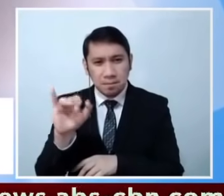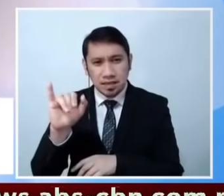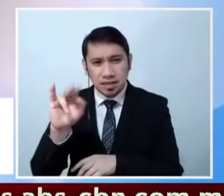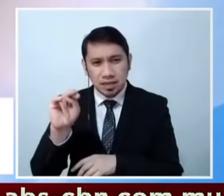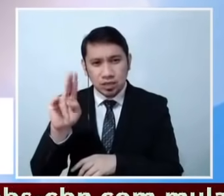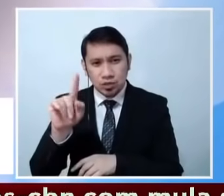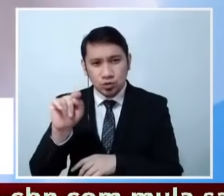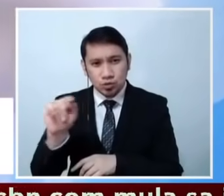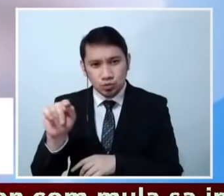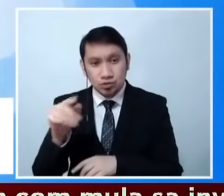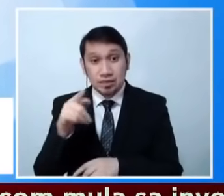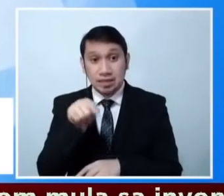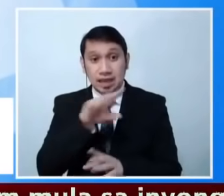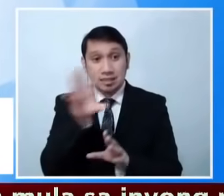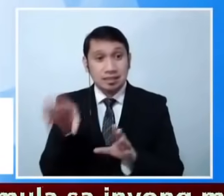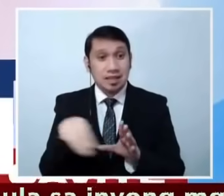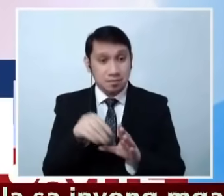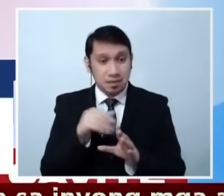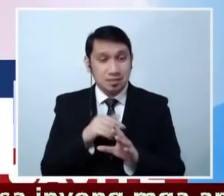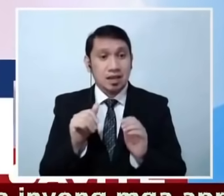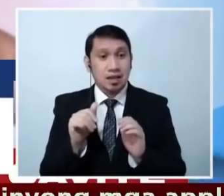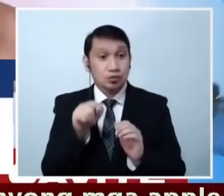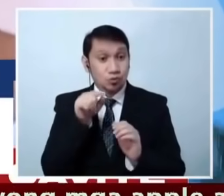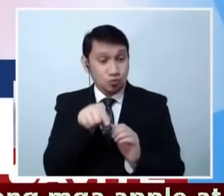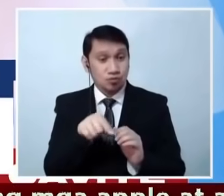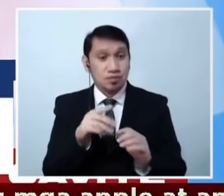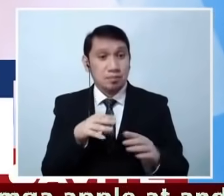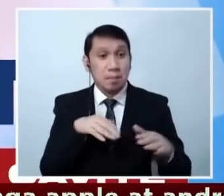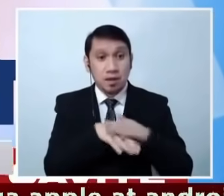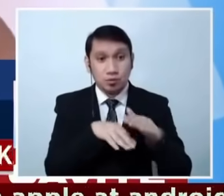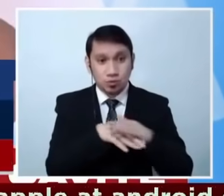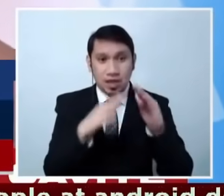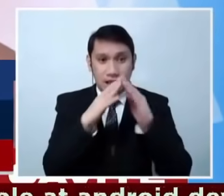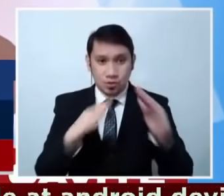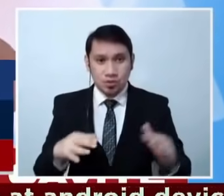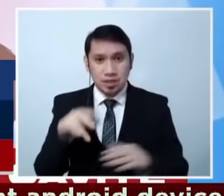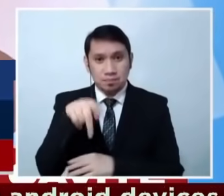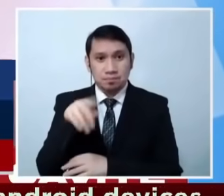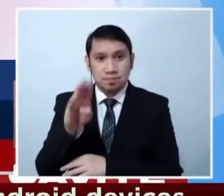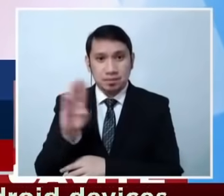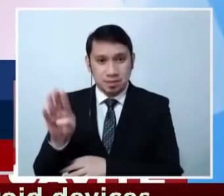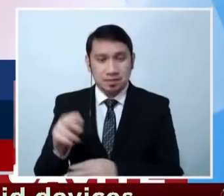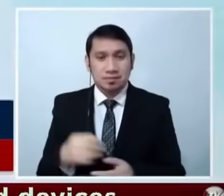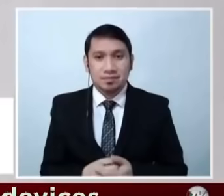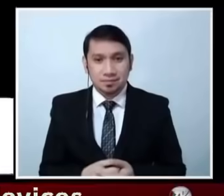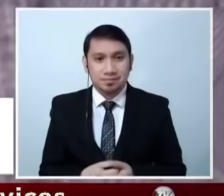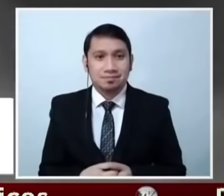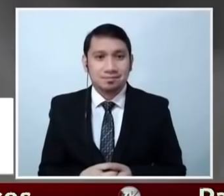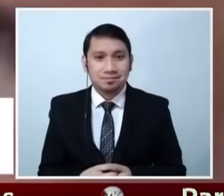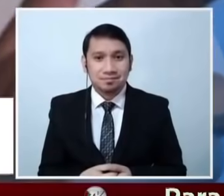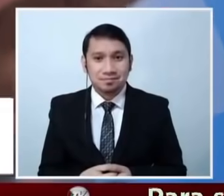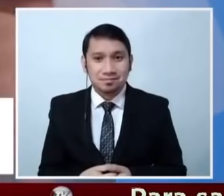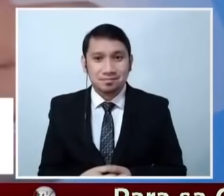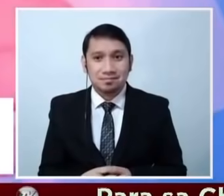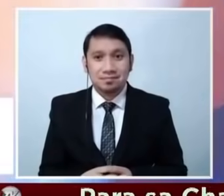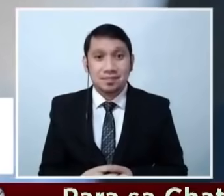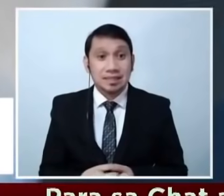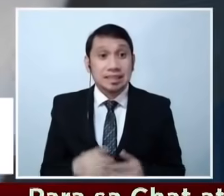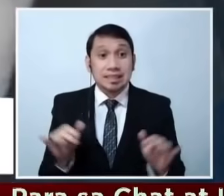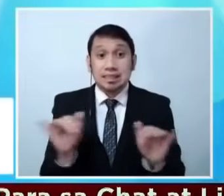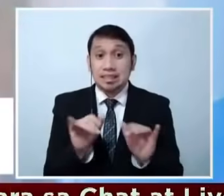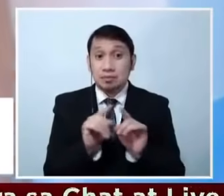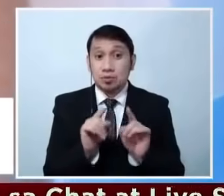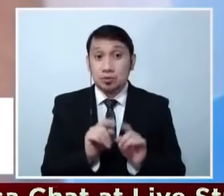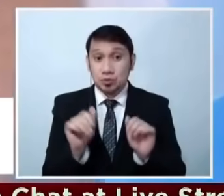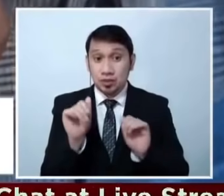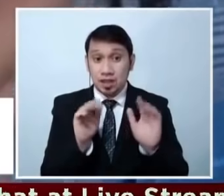sa celebrity housemates ng PBB. Ang mamabenta live seller ng Cavite, o diba? Celebrity housemate din ang